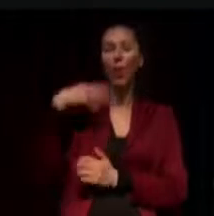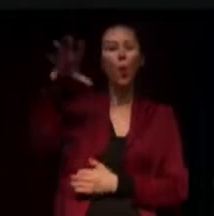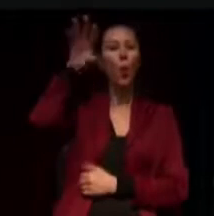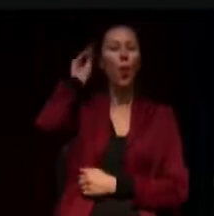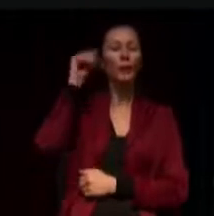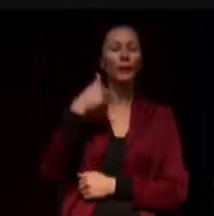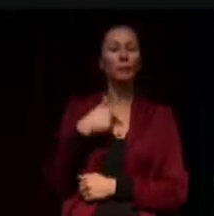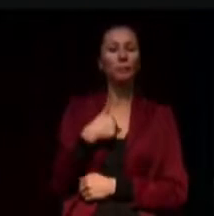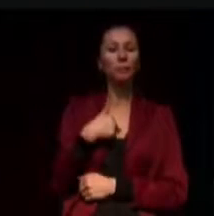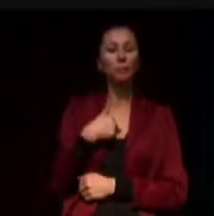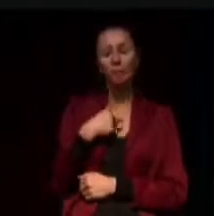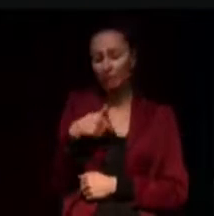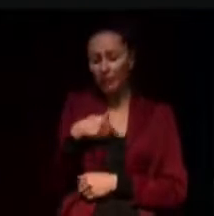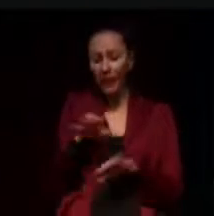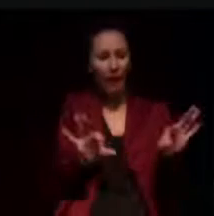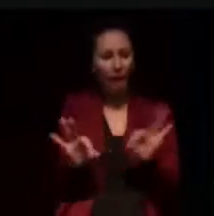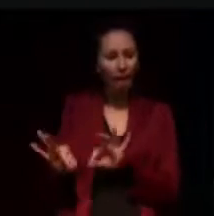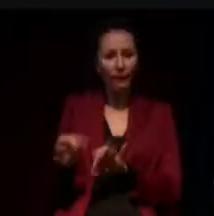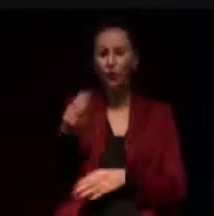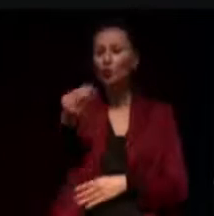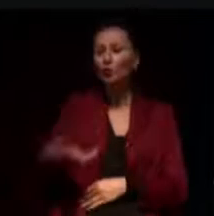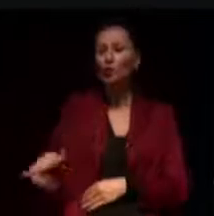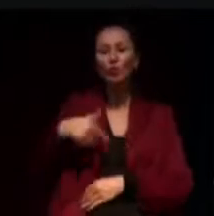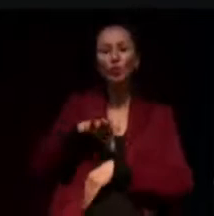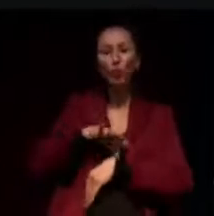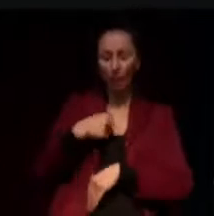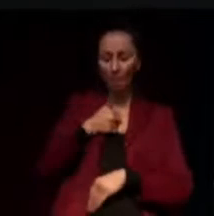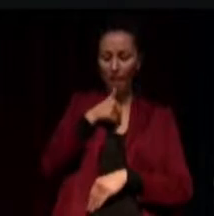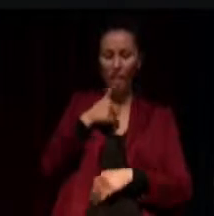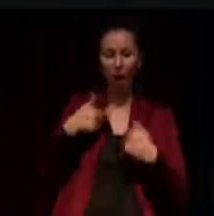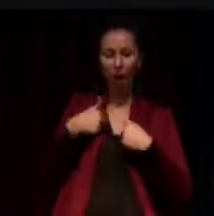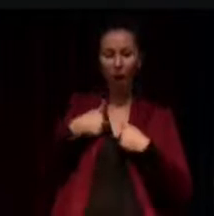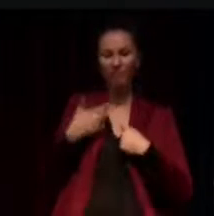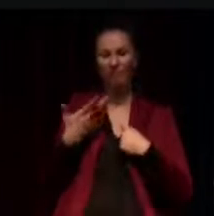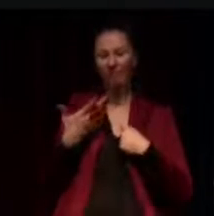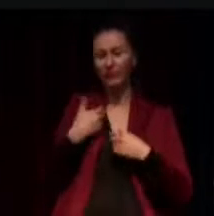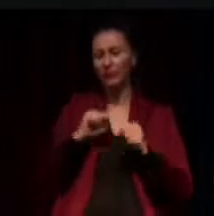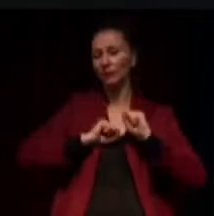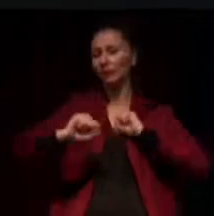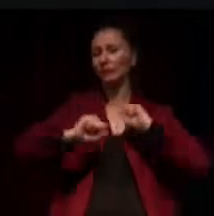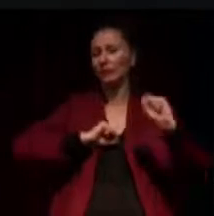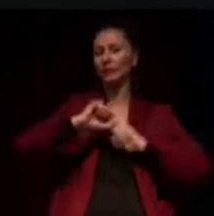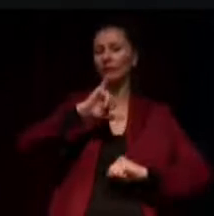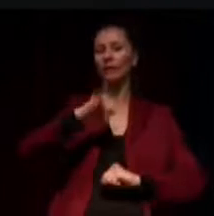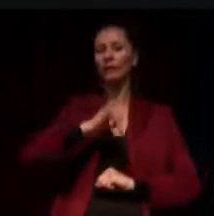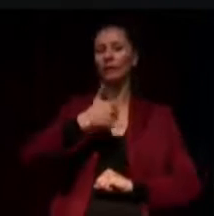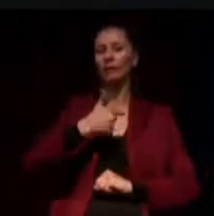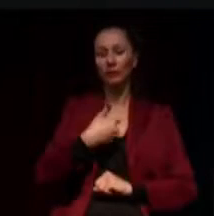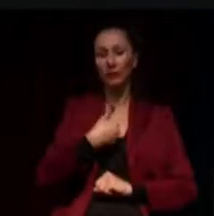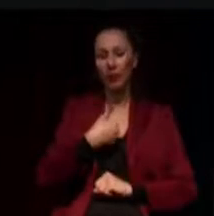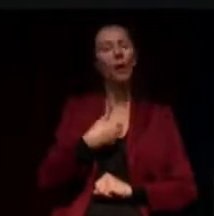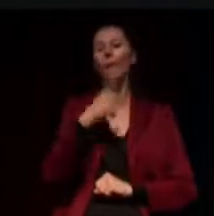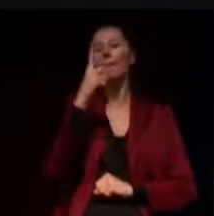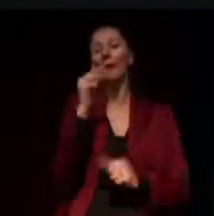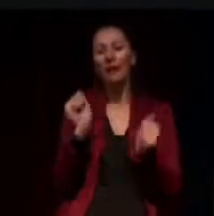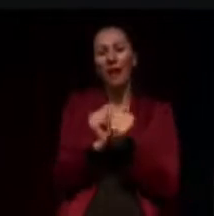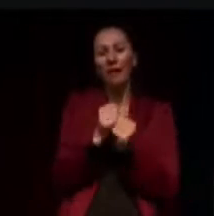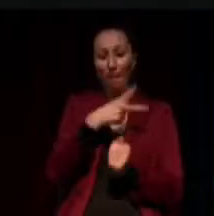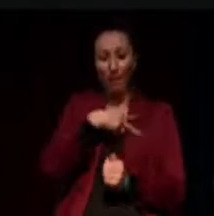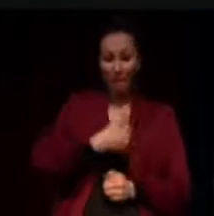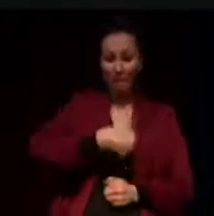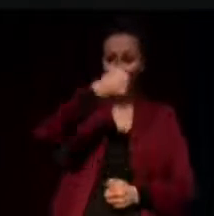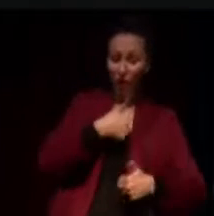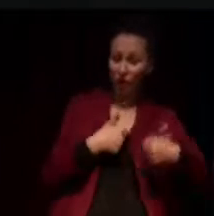öğrendim. Bu vaziyet çocuk hekimi bir babaya ne kadar ızdırap vericiydi. Bir taraftan